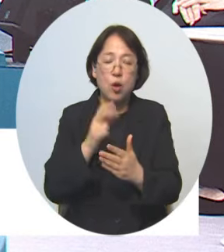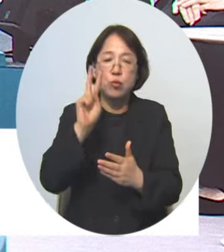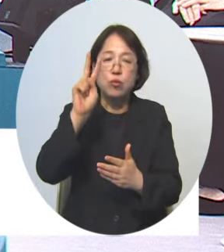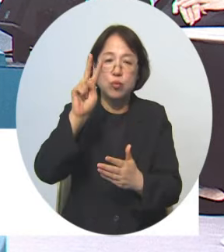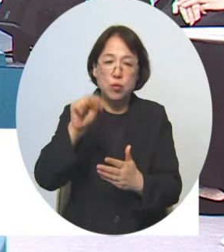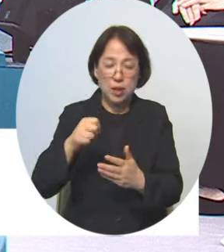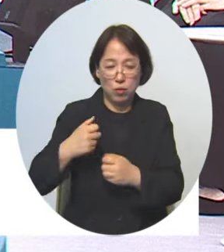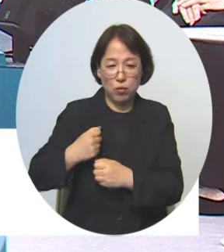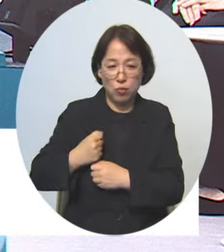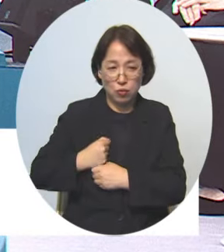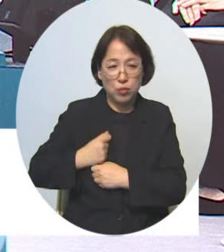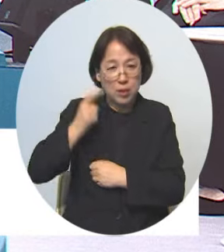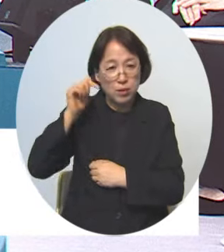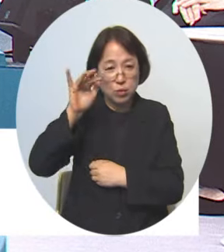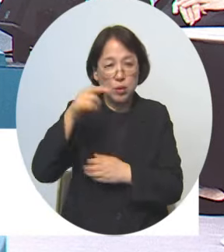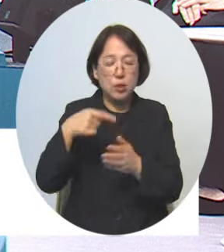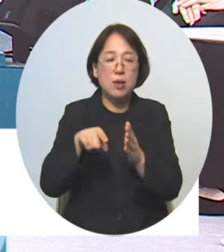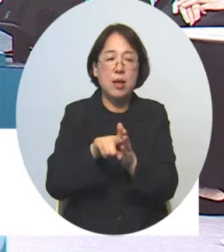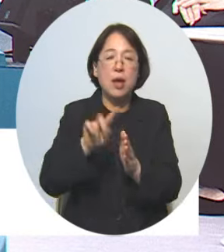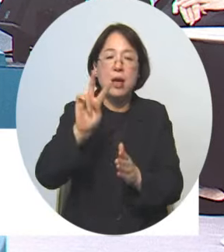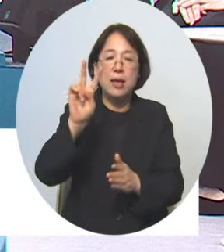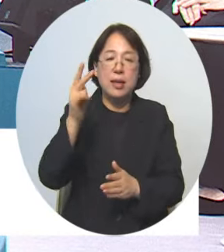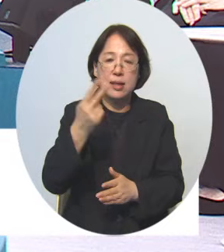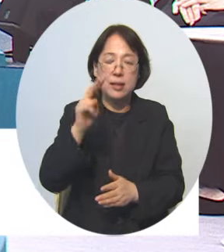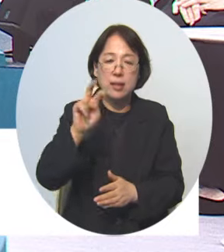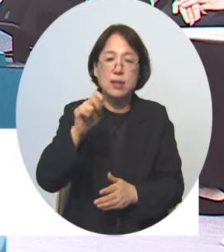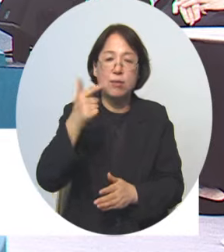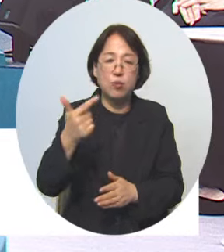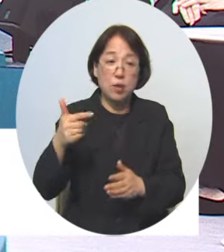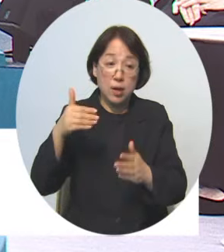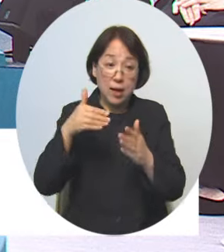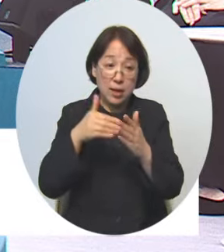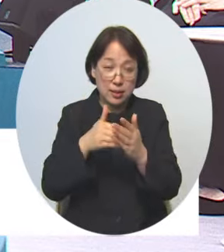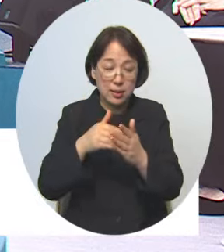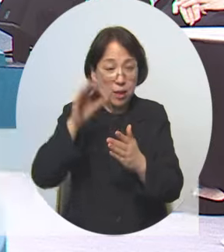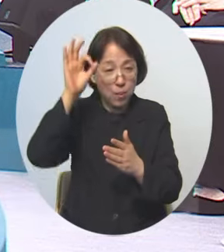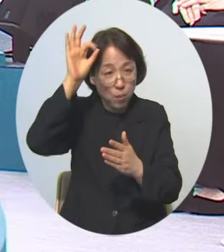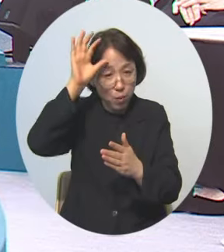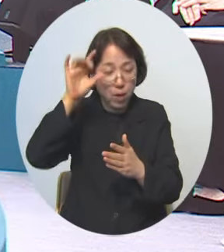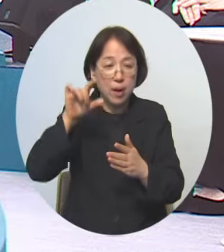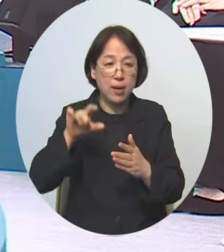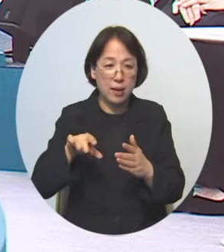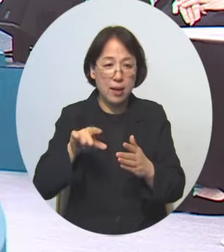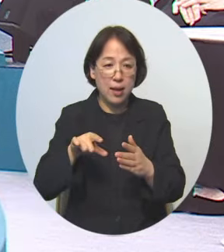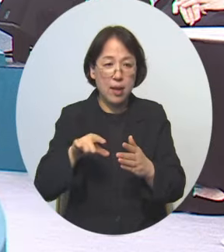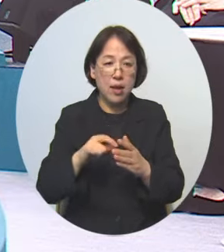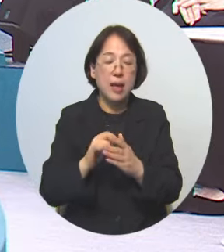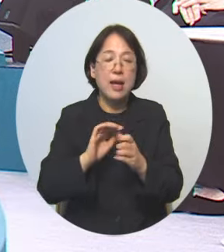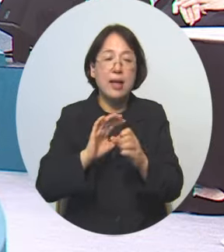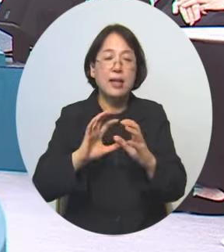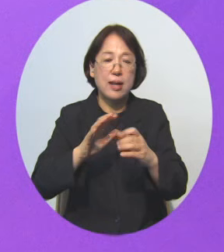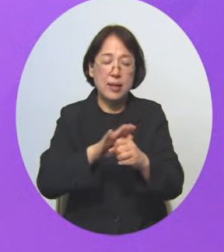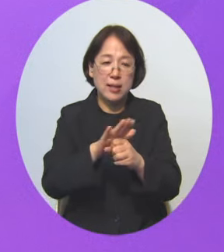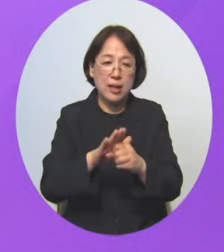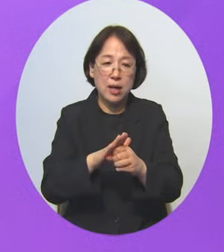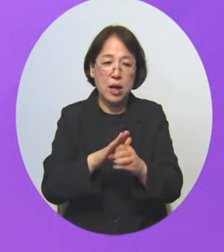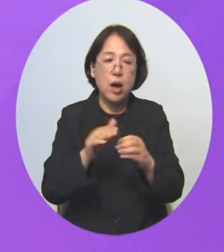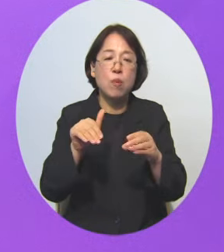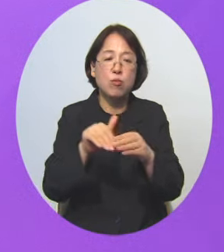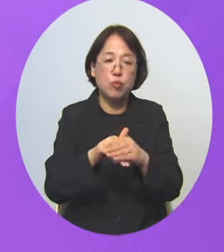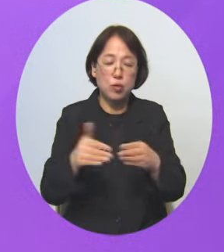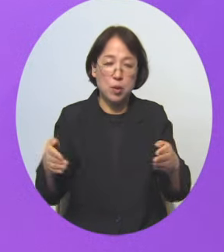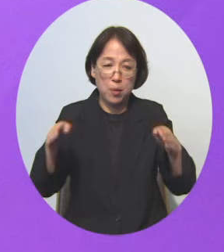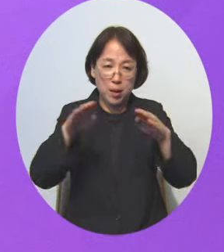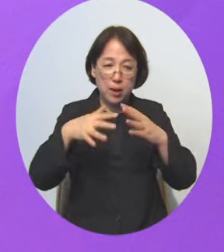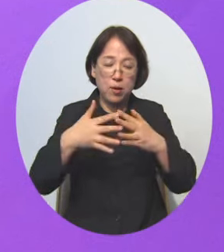위해 2026년까지 포항의 환동해 호국 역사 문화관을 건립할 것으로 보입니다. 네, 이런